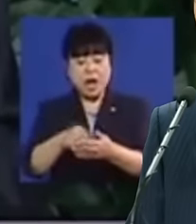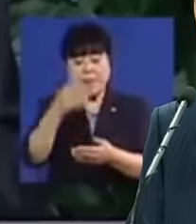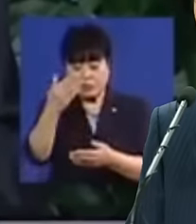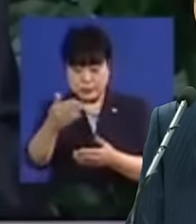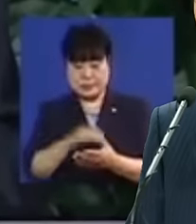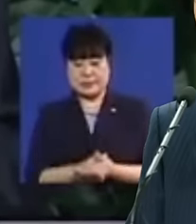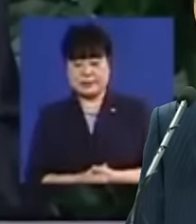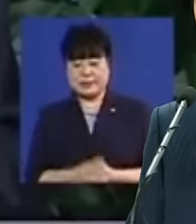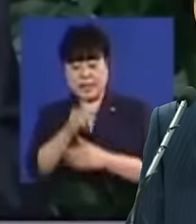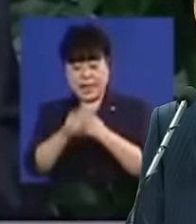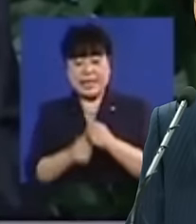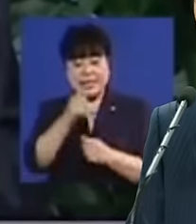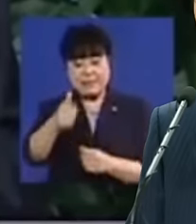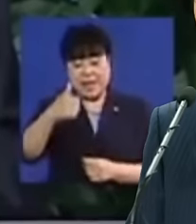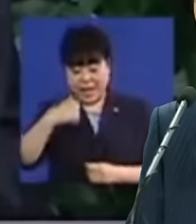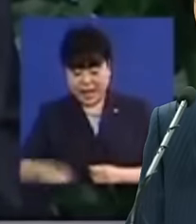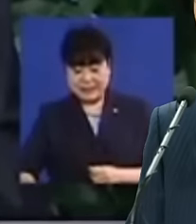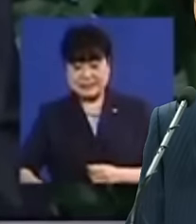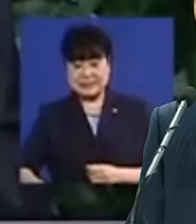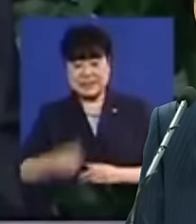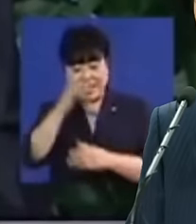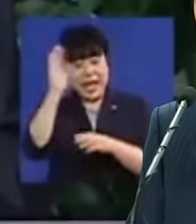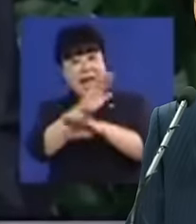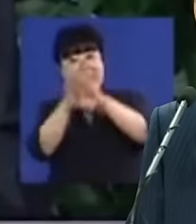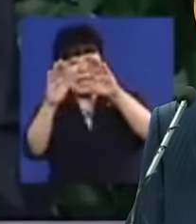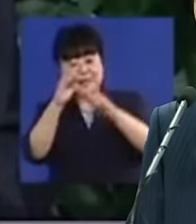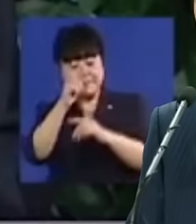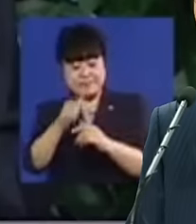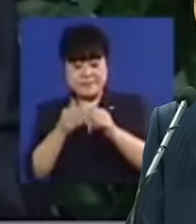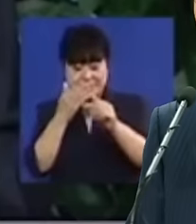않습니까? 하나님의 아들 즉 하나님이